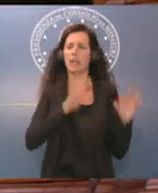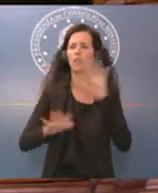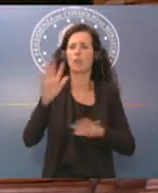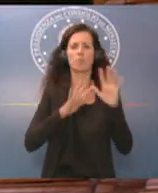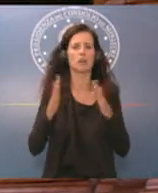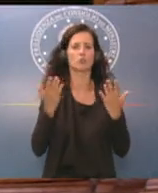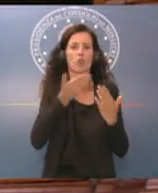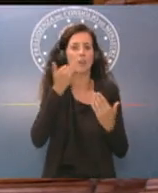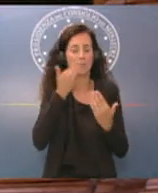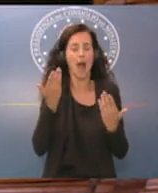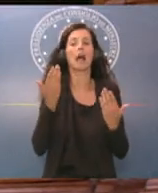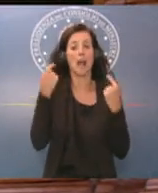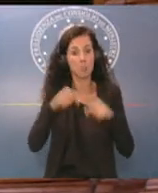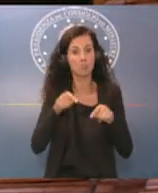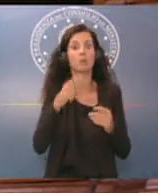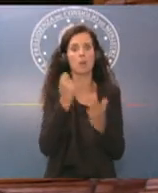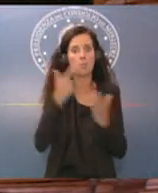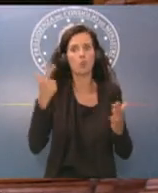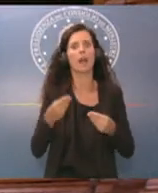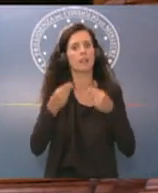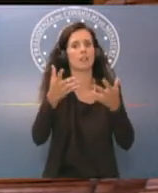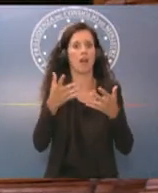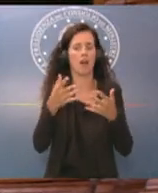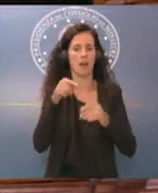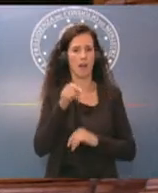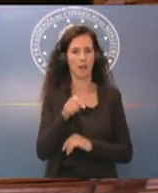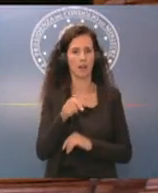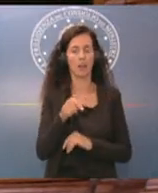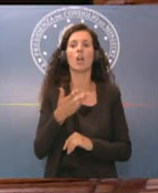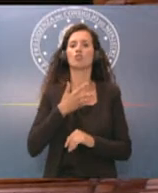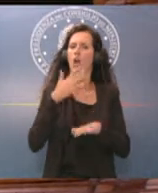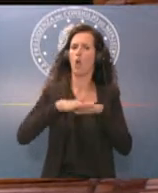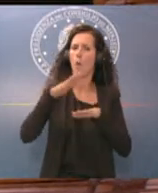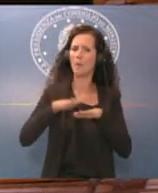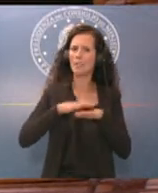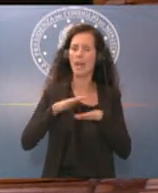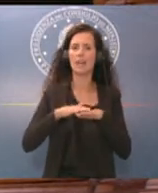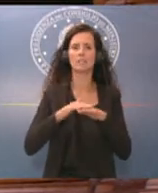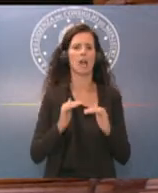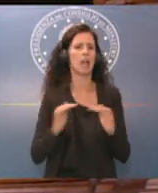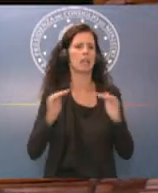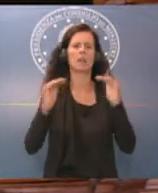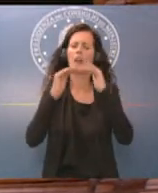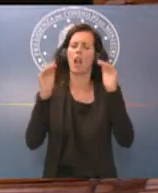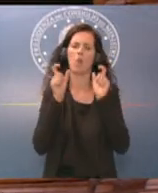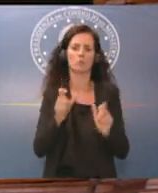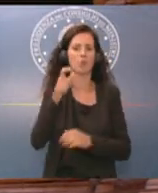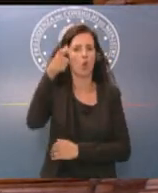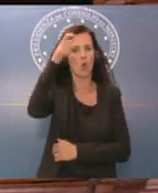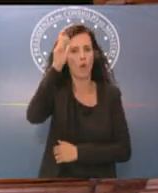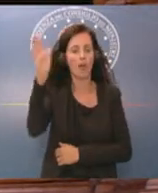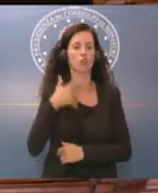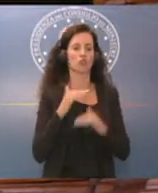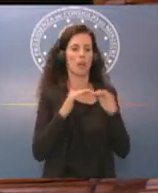Questo è un tema importante. E vi sono competenze a vari livelli di governo, competenze